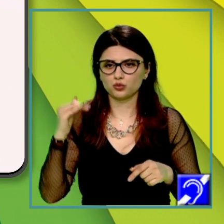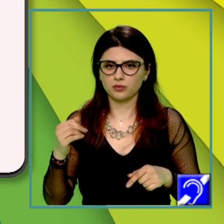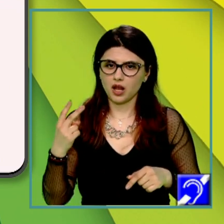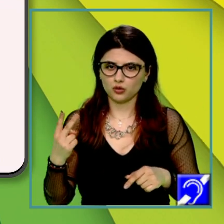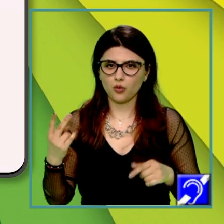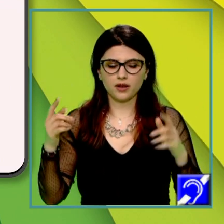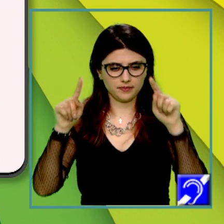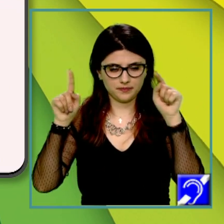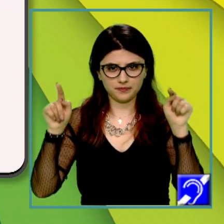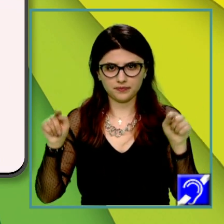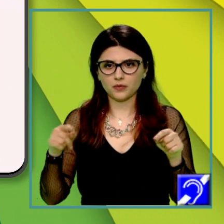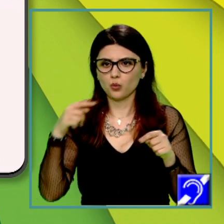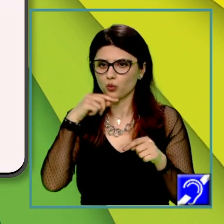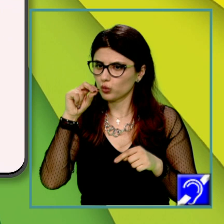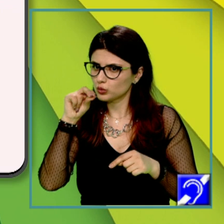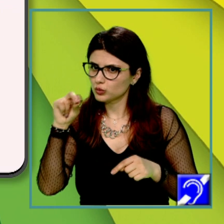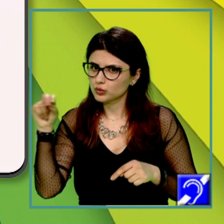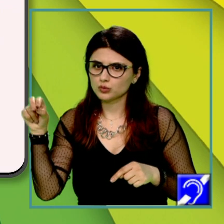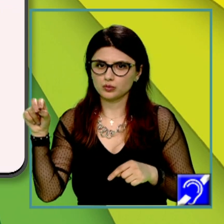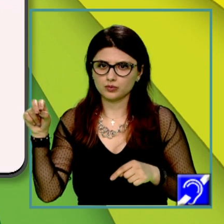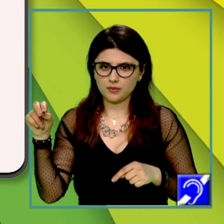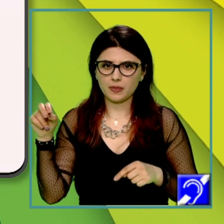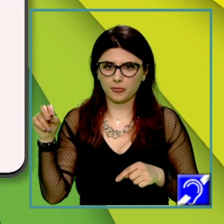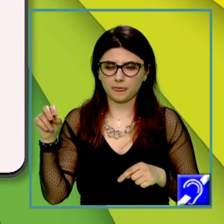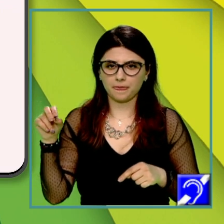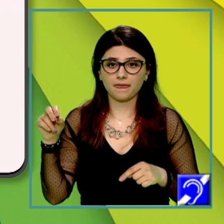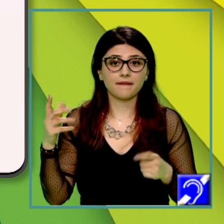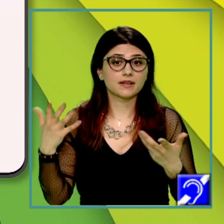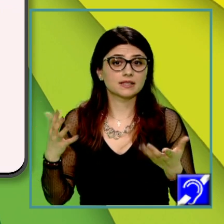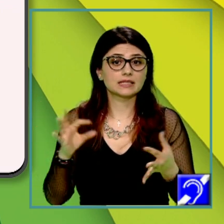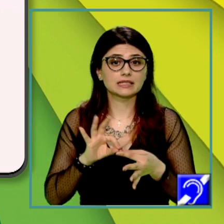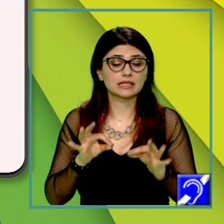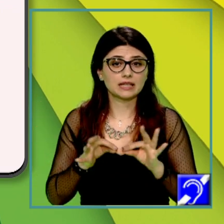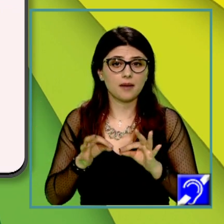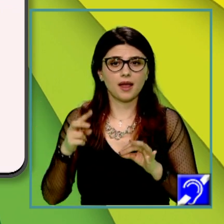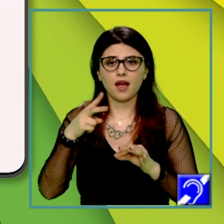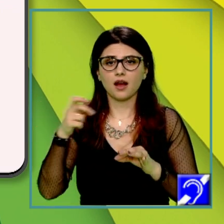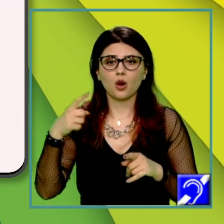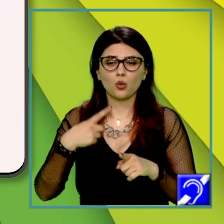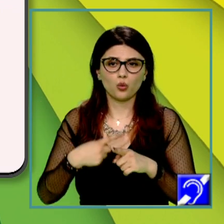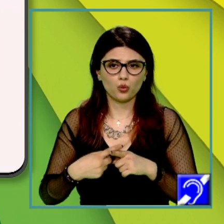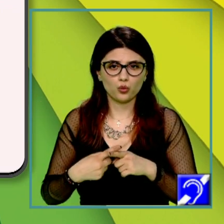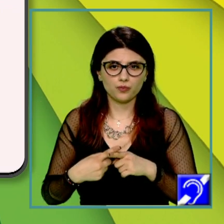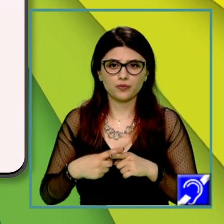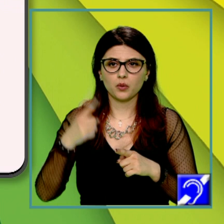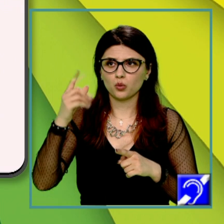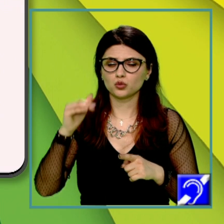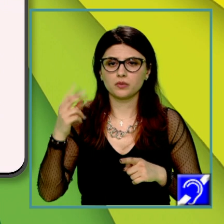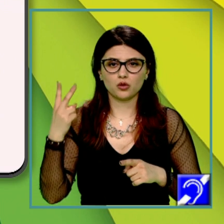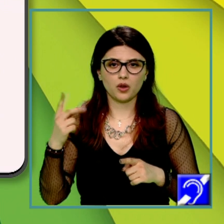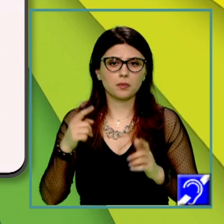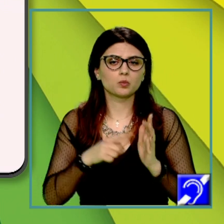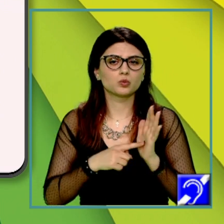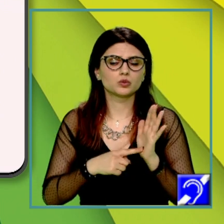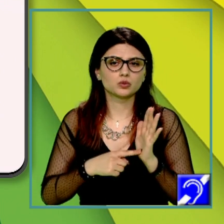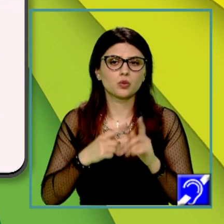lângă cinci înmulțit cu 1 supra 2 minus 1 supra 2 egal cu 1 supra 2 înmulțit cu 4